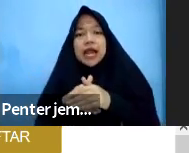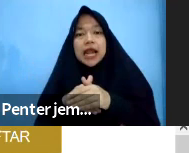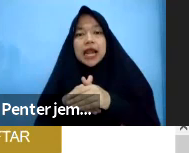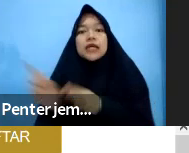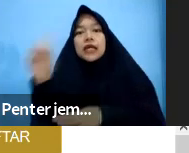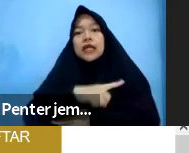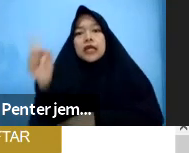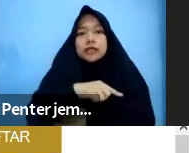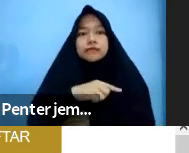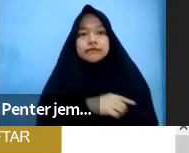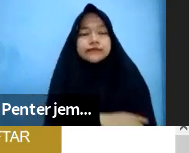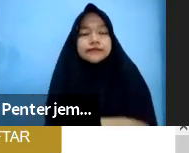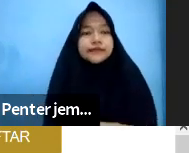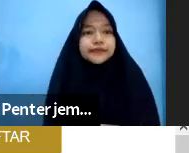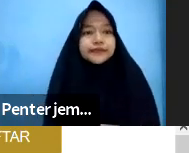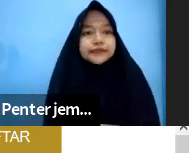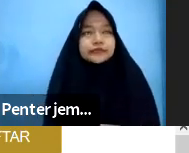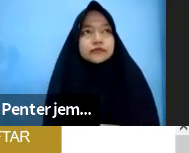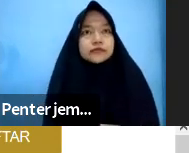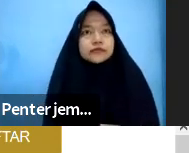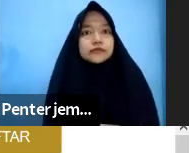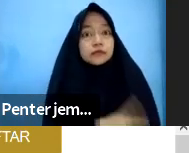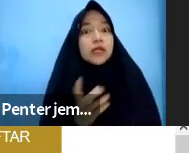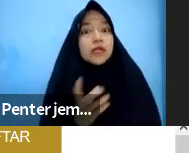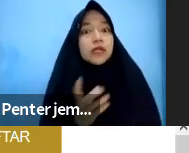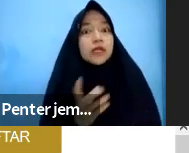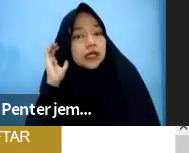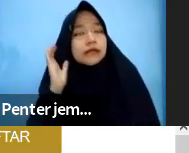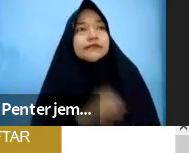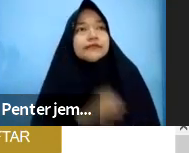hai hai